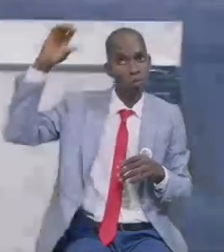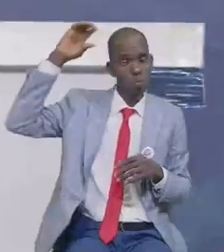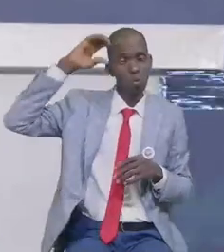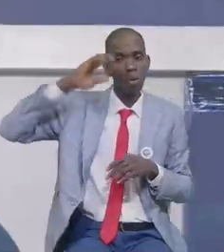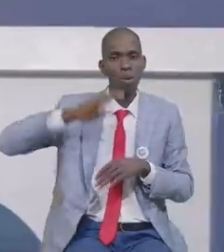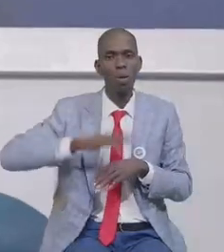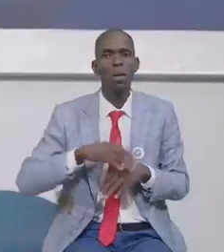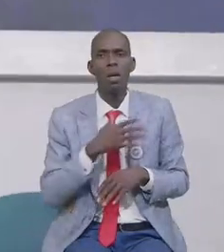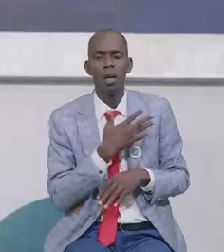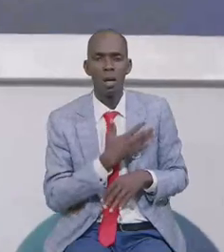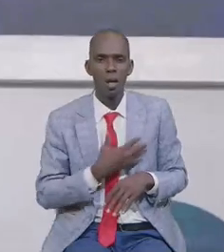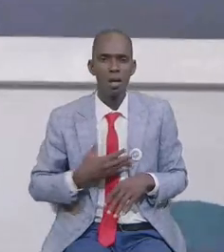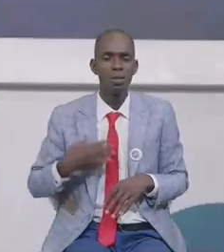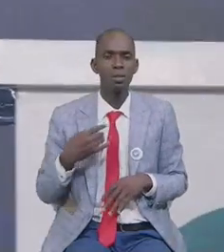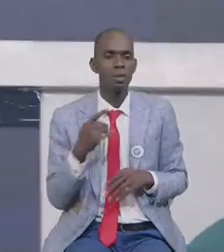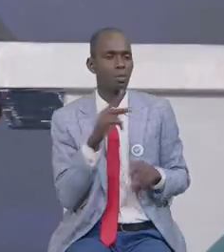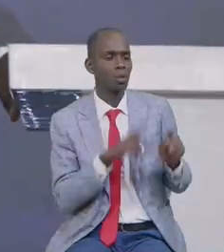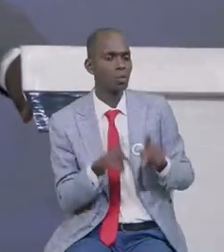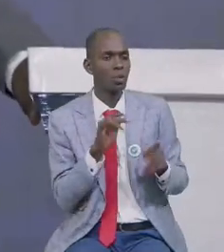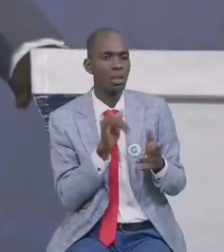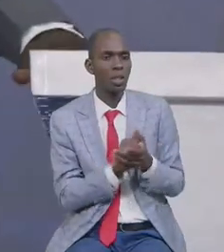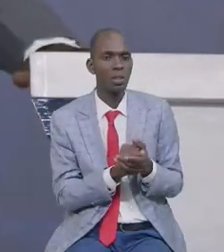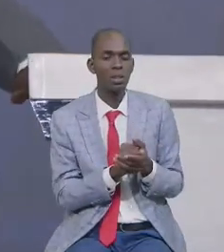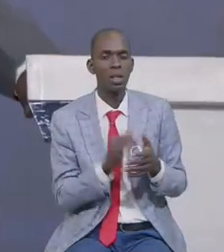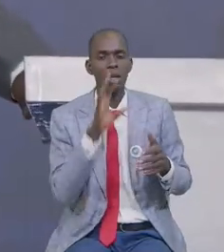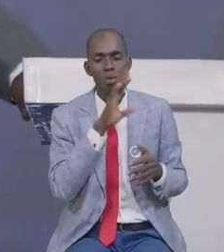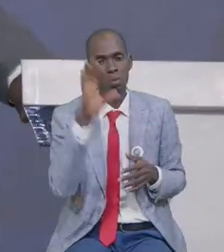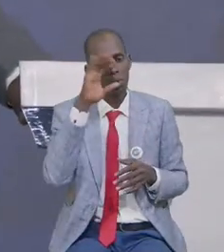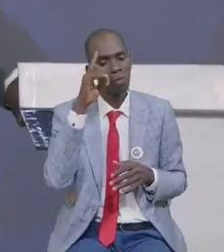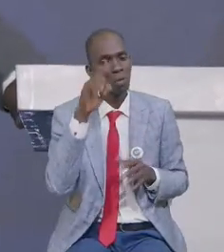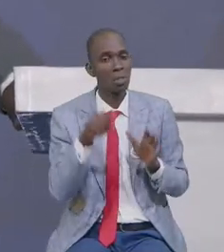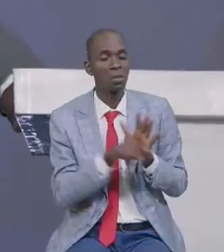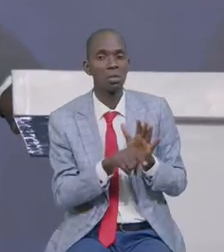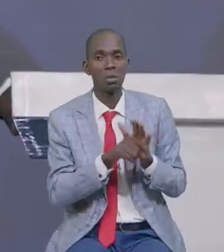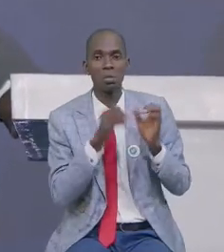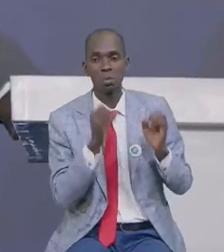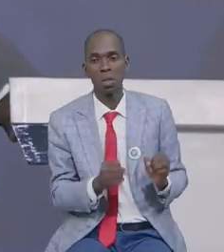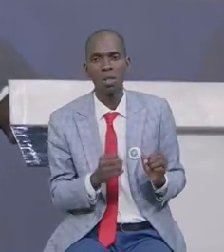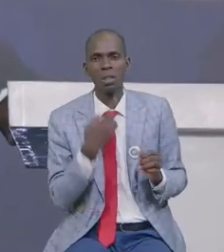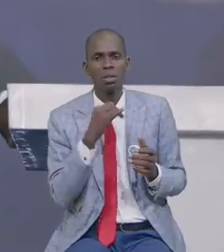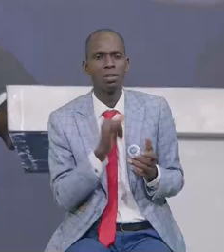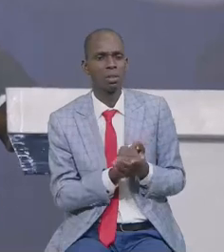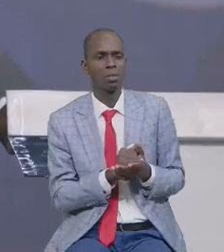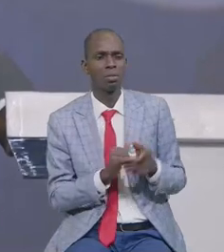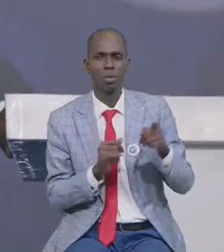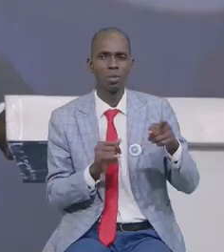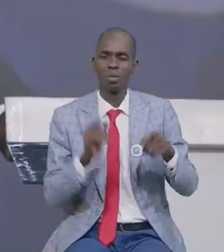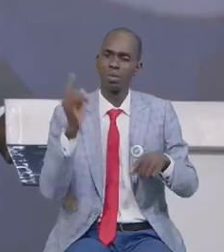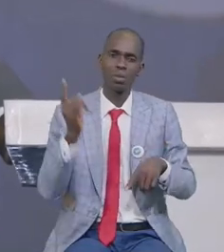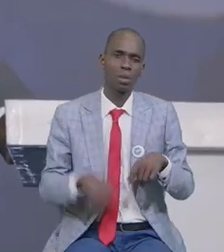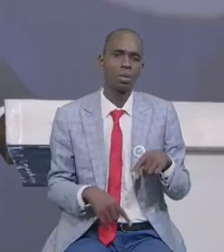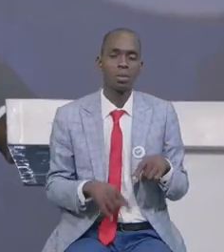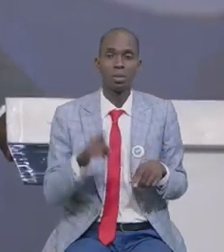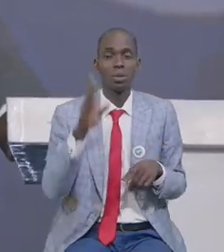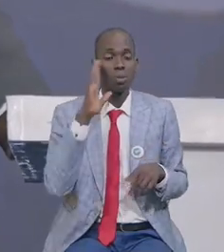puissances alternatives, dis-toi tu ne peux pas. Est-ce que tu vas t'asseoir? Tu vas